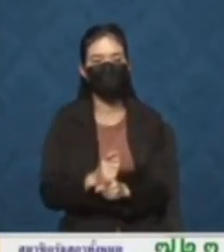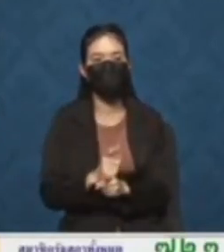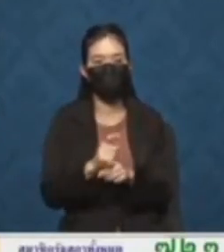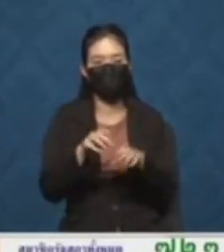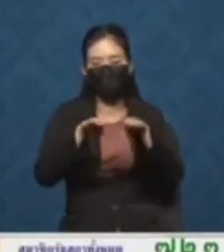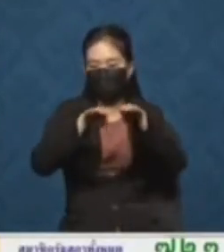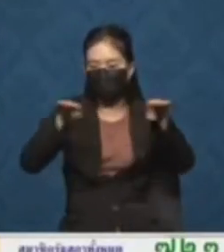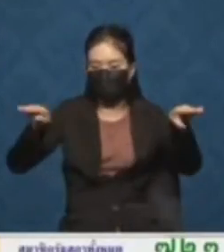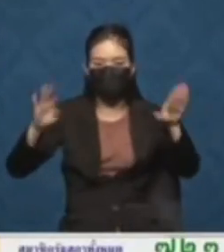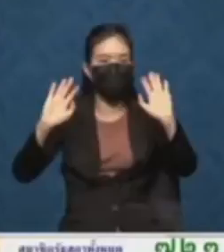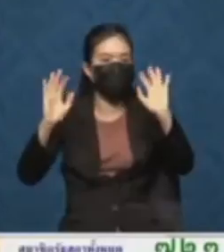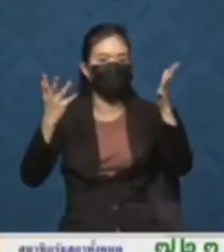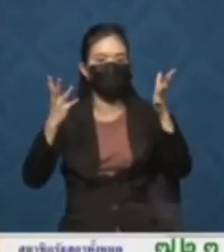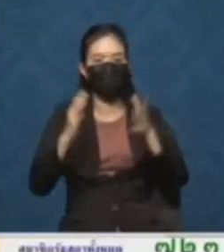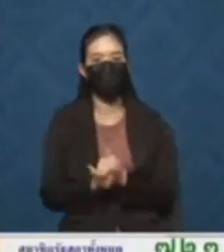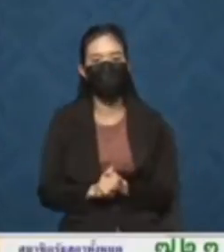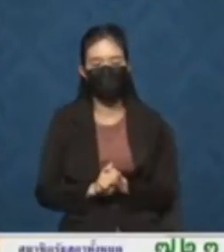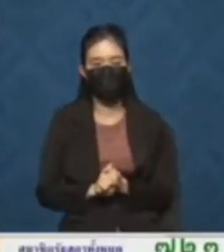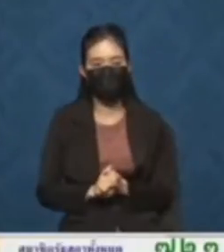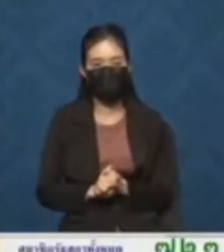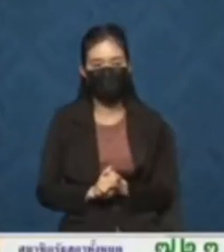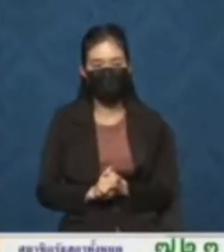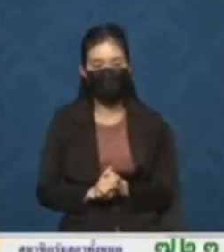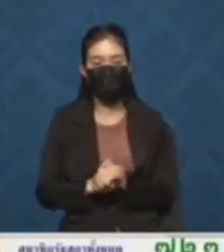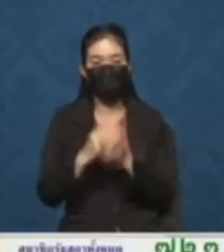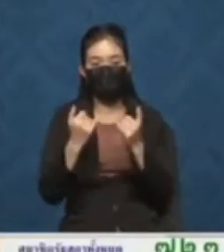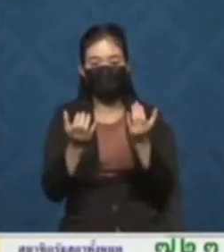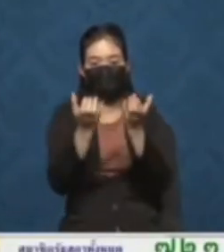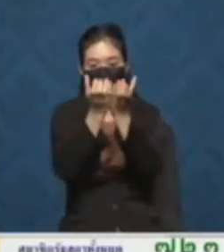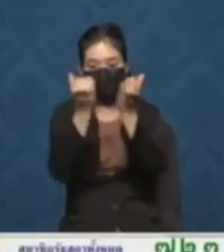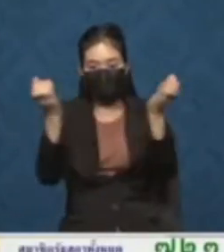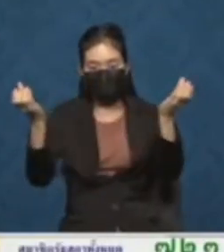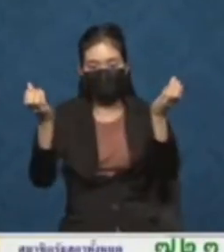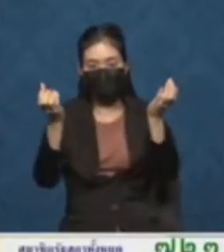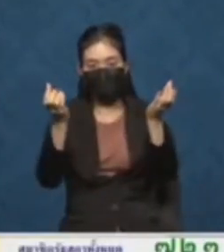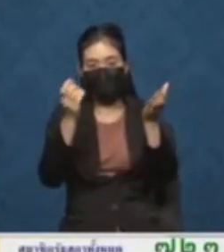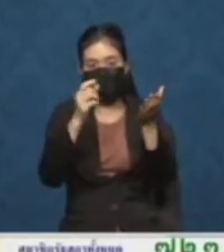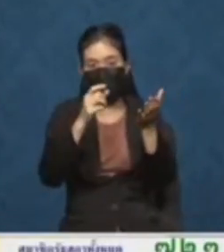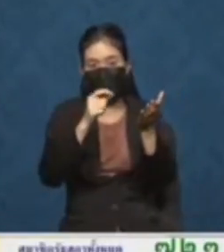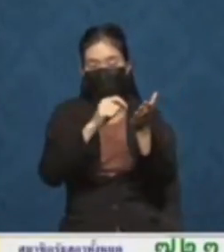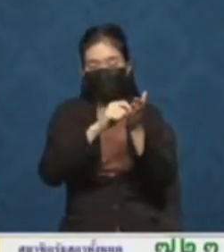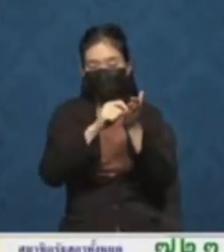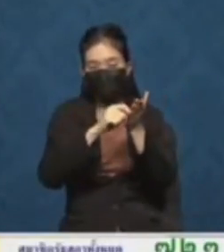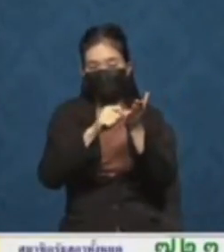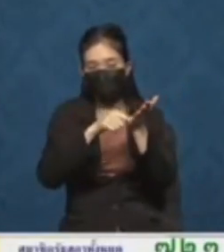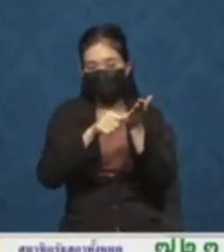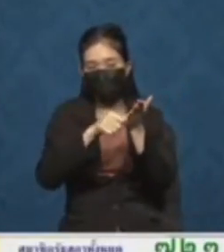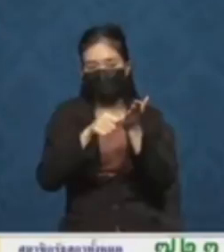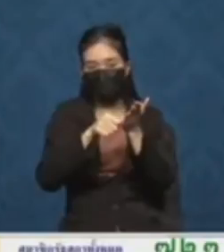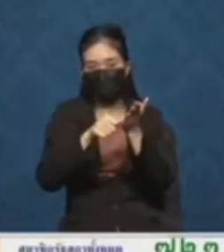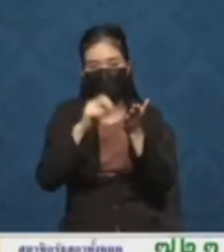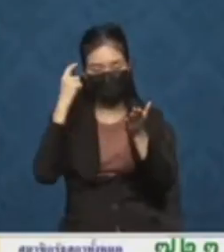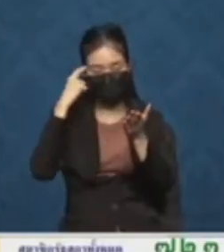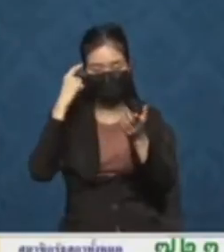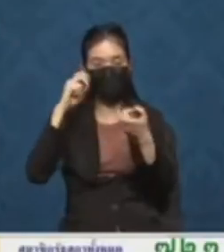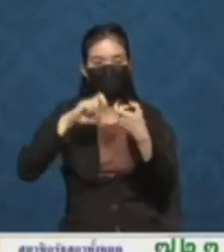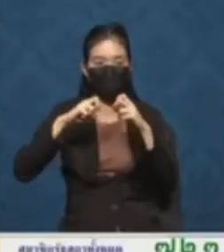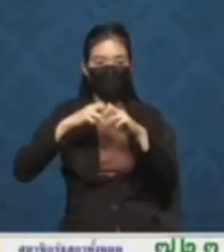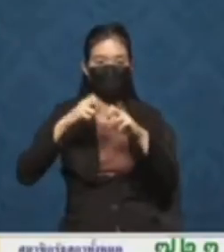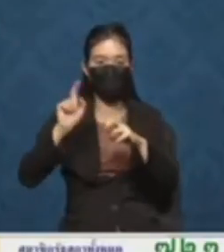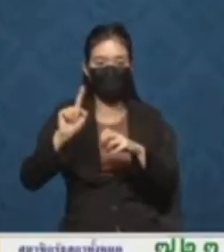ยิ่งในร่างรัฐธรรมนูญที่เสนอมานะครับผมคิดว่ามีปัญหาในเรื่องใหญ่ๆได้